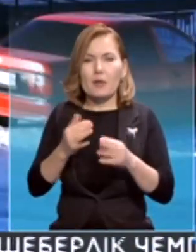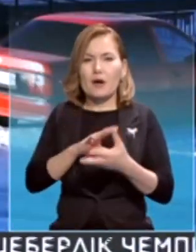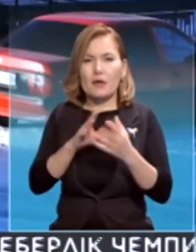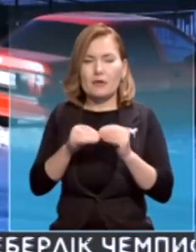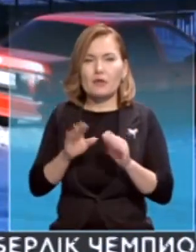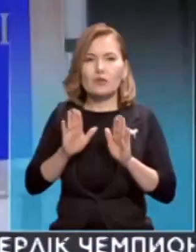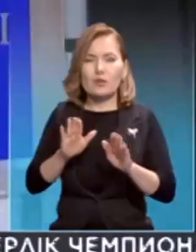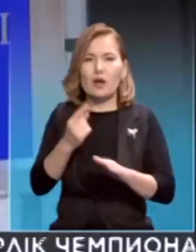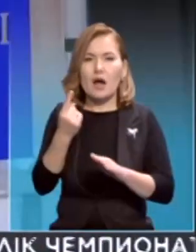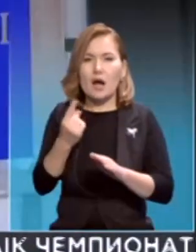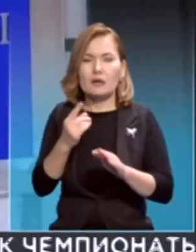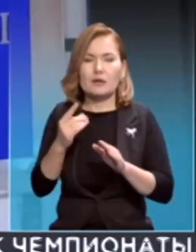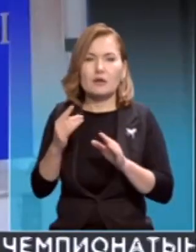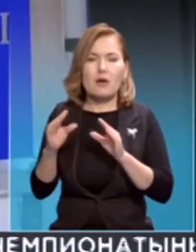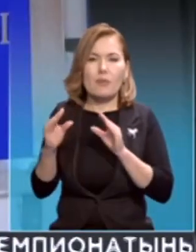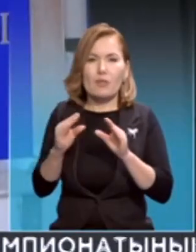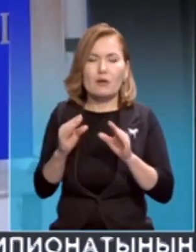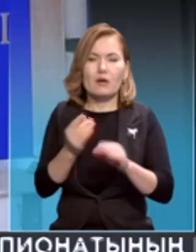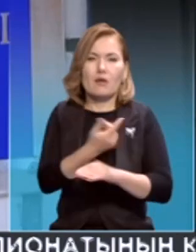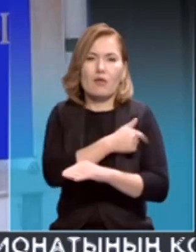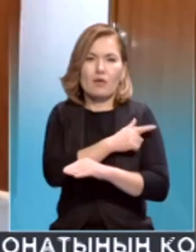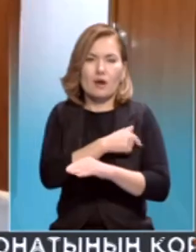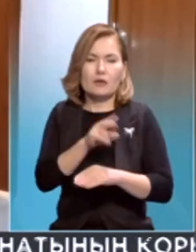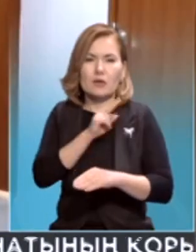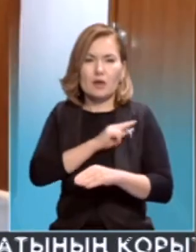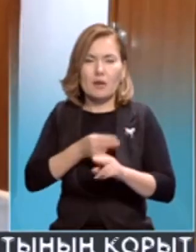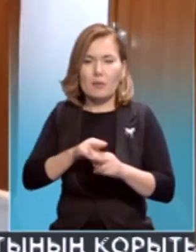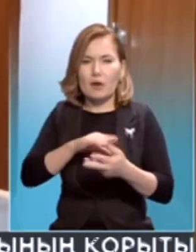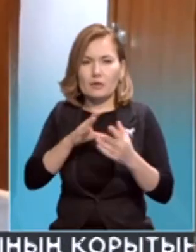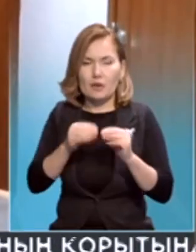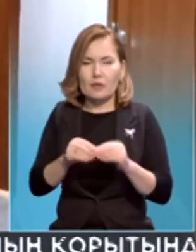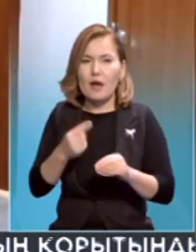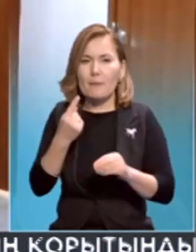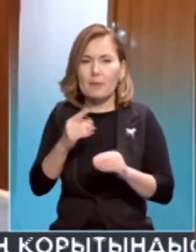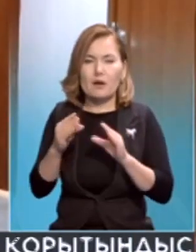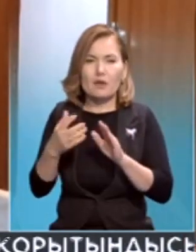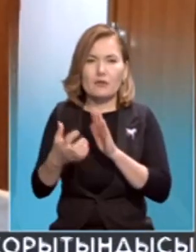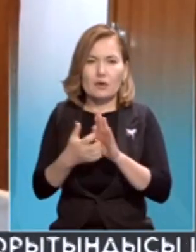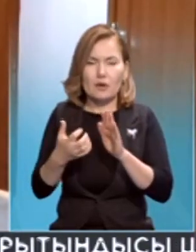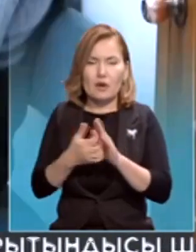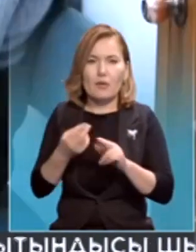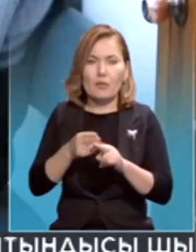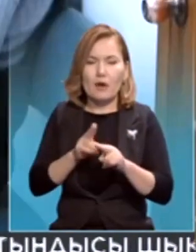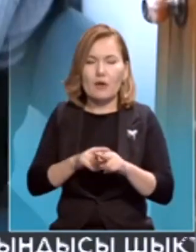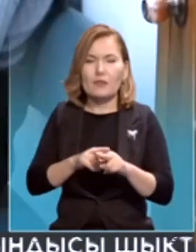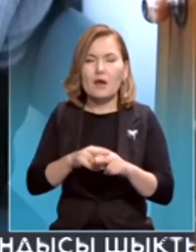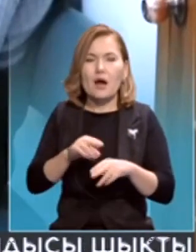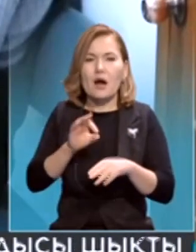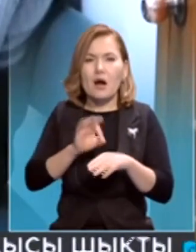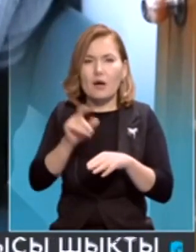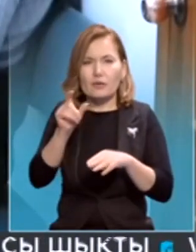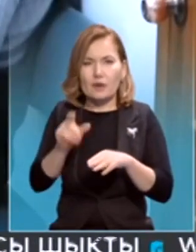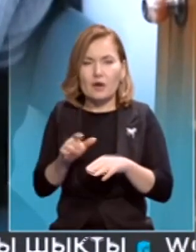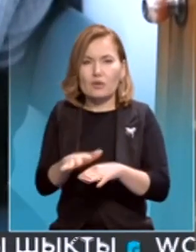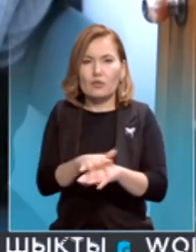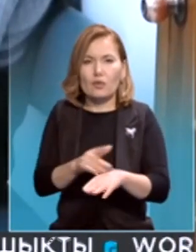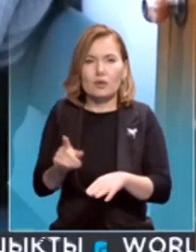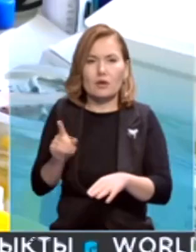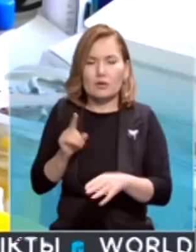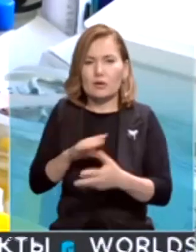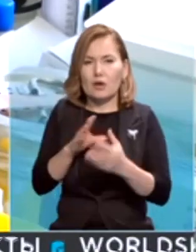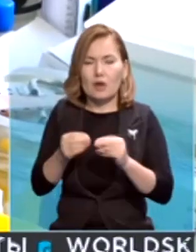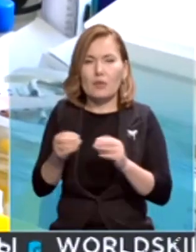жәрдем көлігі ғана бар. Ол аздық етеді, себебі ол науқасты аудан орталығына алып кеткен жағдайда басқалары сағаттап күтуге мәжбүр. Ал 10 жыл бұрын